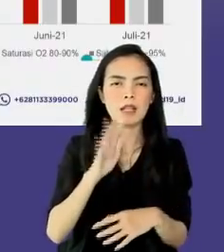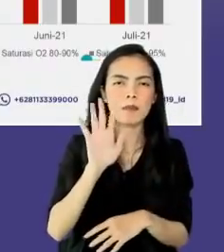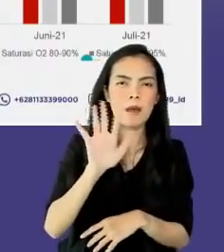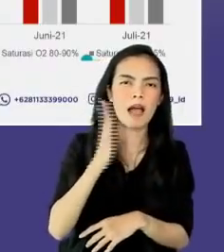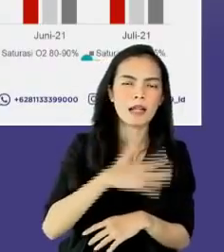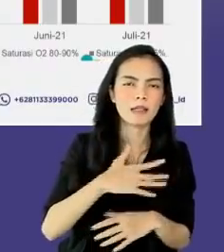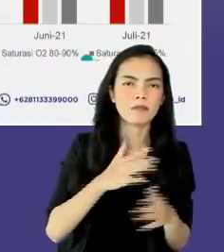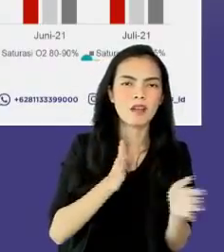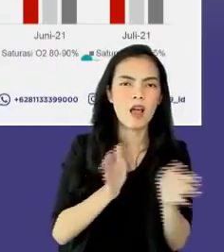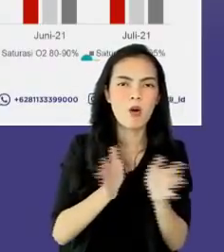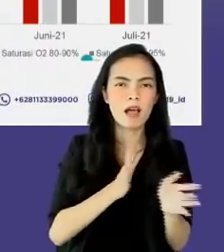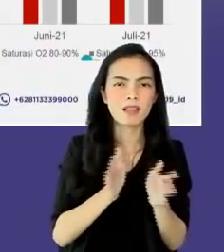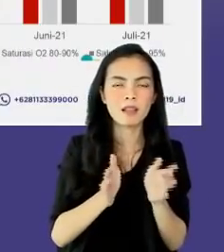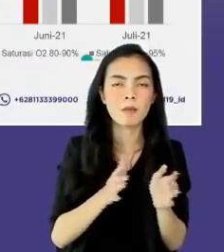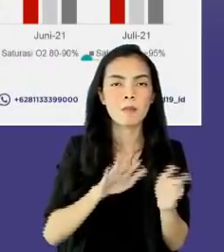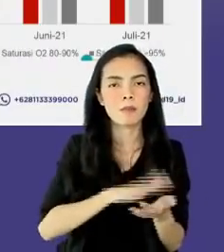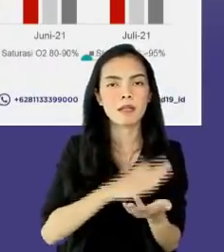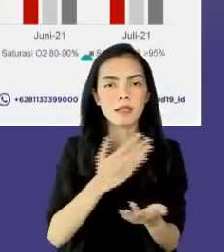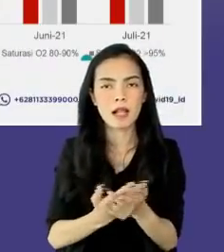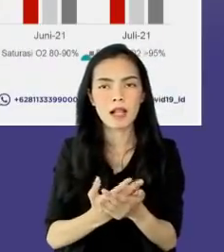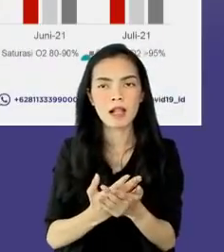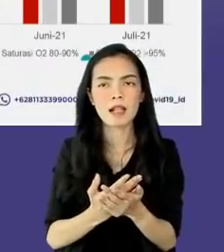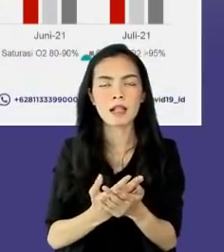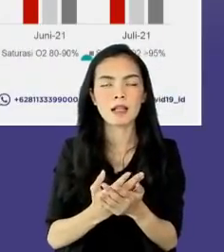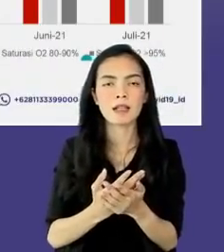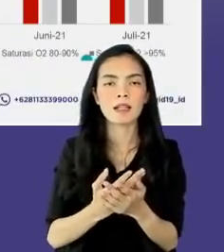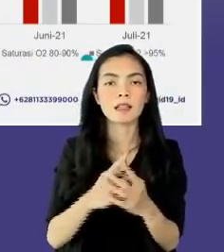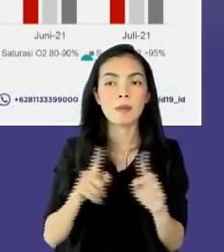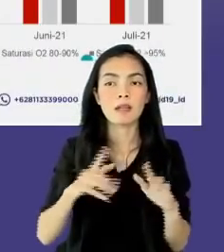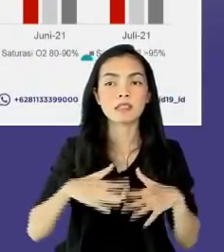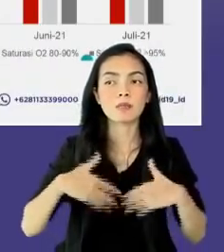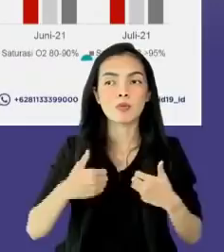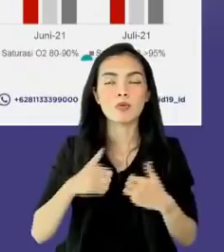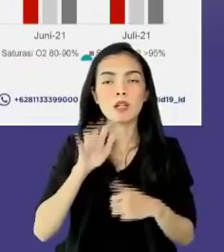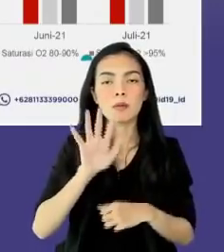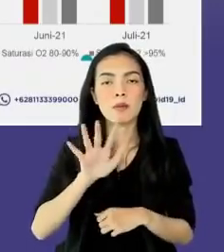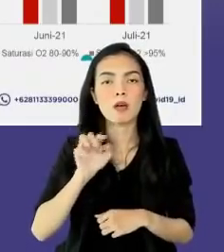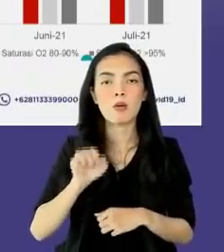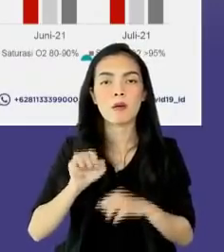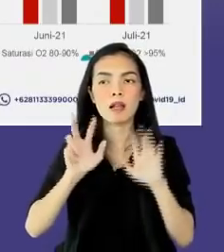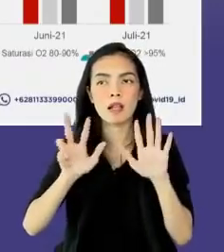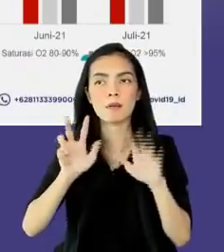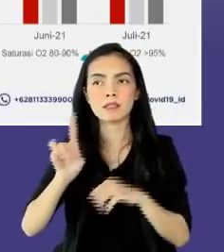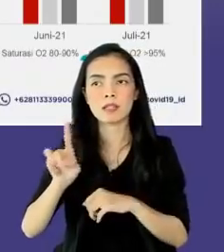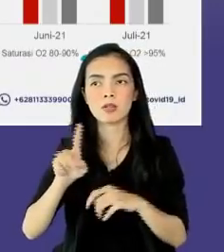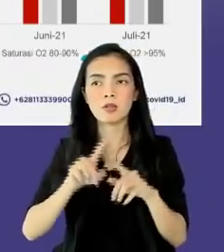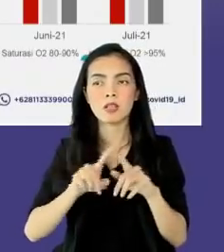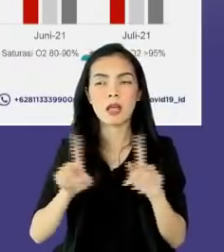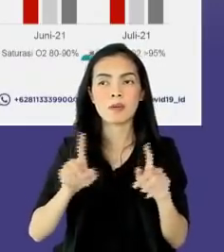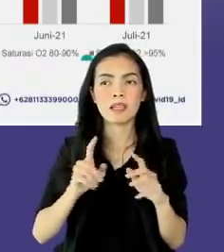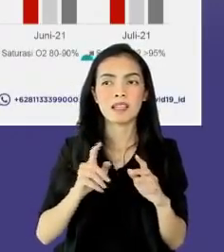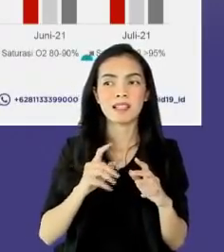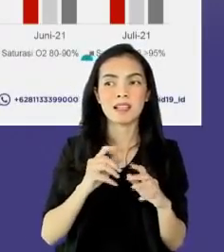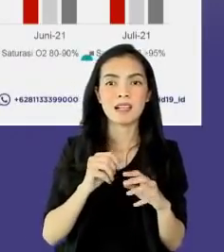meninggal. Sedangkan mereka yang sembuh ini sekitar 8,1. Tapi hal yang ingin saya highlight sebenarnya yang di tengah sama yang sebelah kanan. Kenapa bisa lebih cepat? Kan